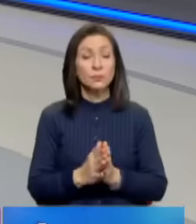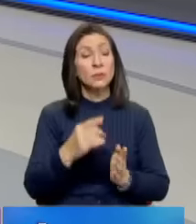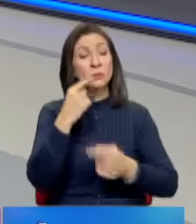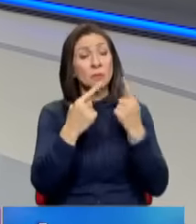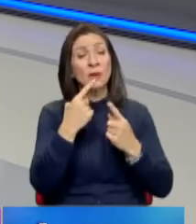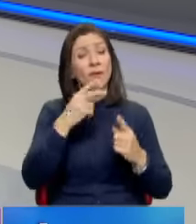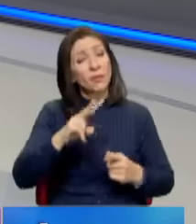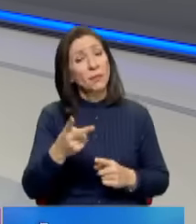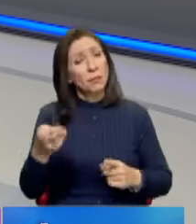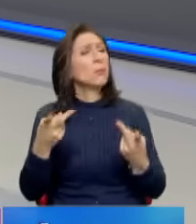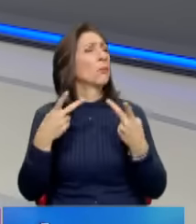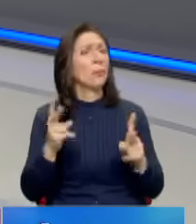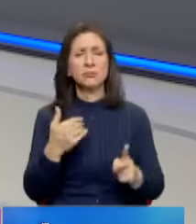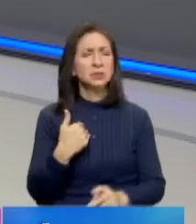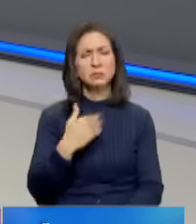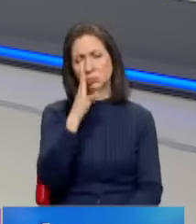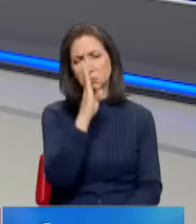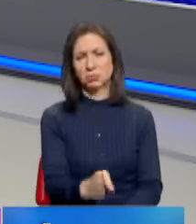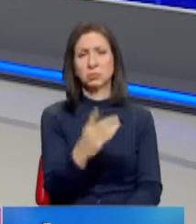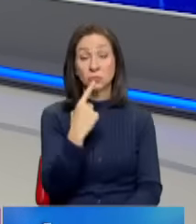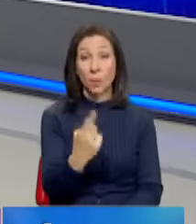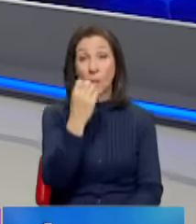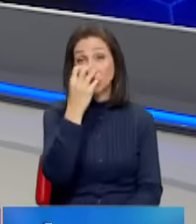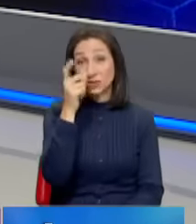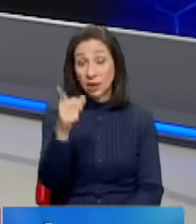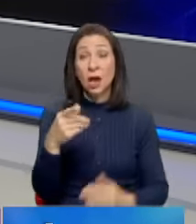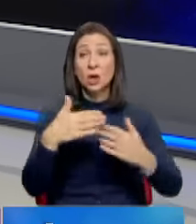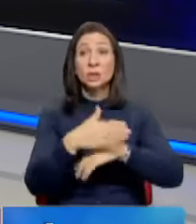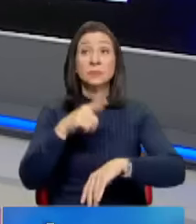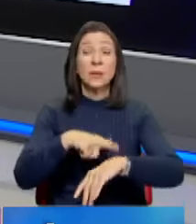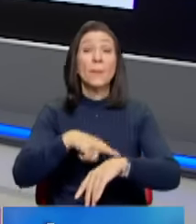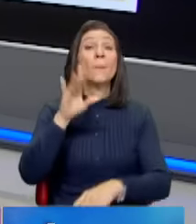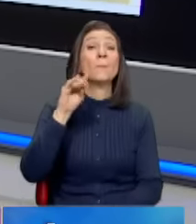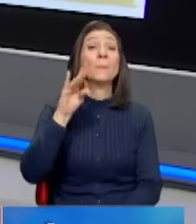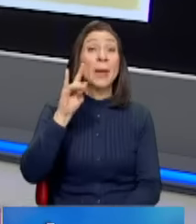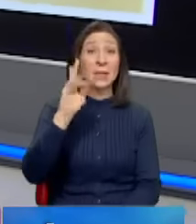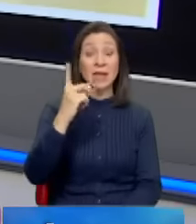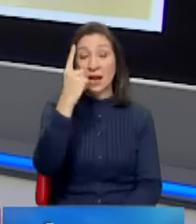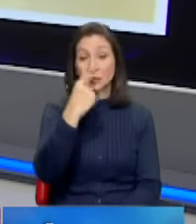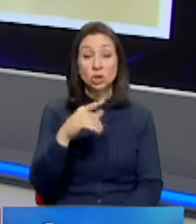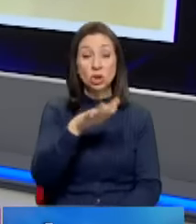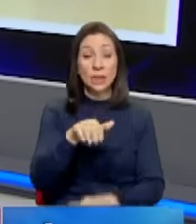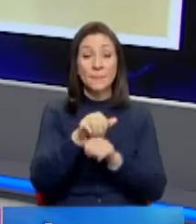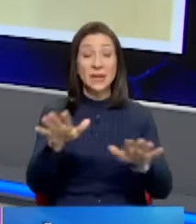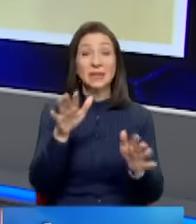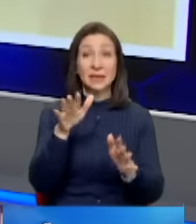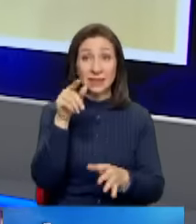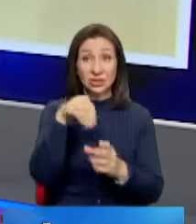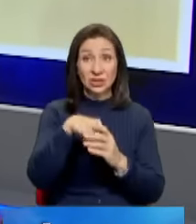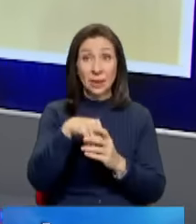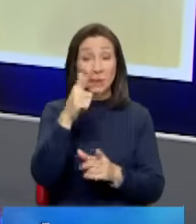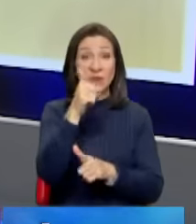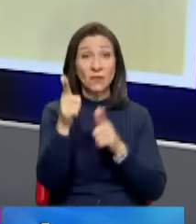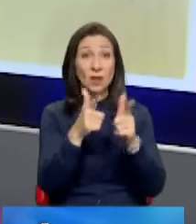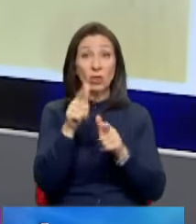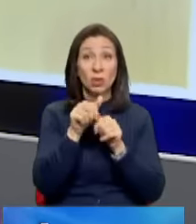dönsün, biz dönmeyiz yolumuzdan, diyor MHP lideri Devlet Bahçeli. Ve akşam saatlerinde MHP'nin resmi sosyal medya hesaplarından bir